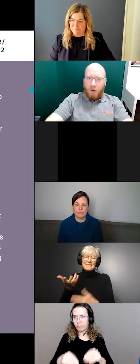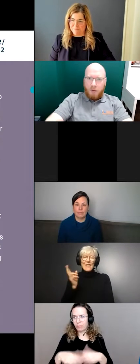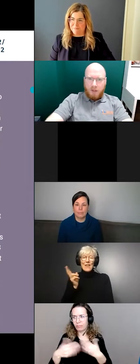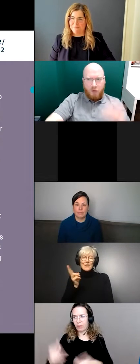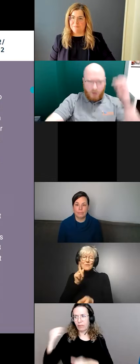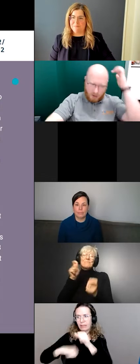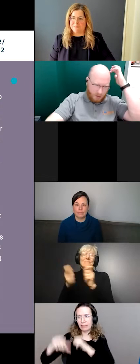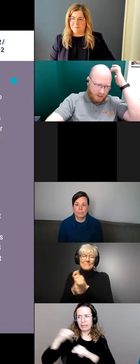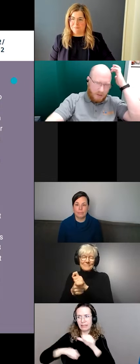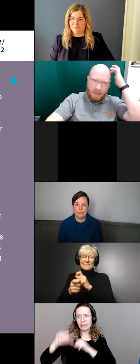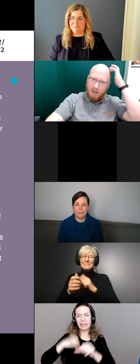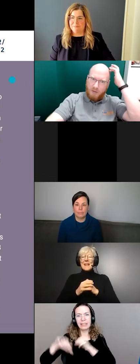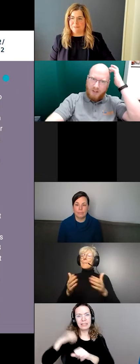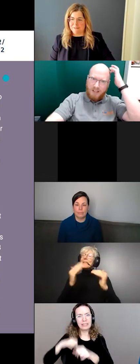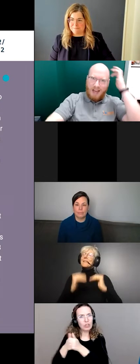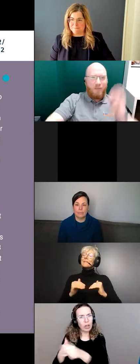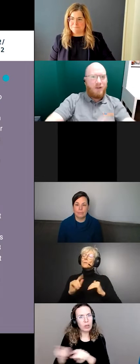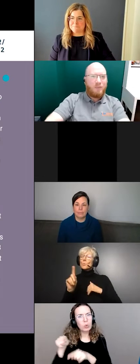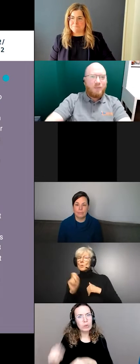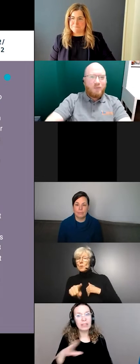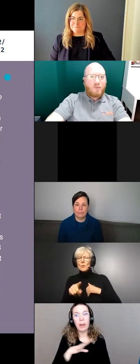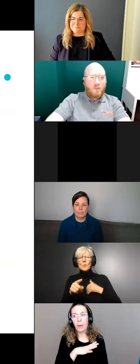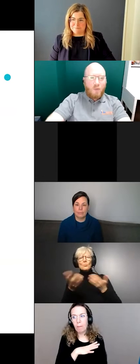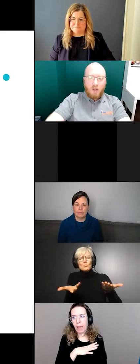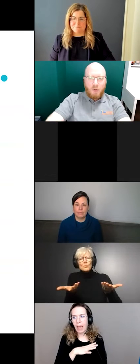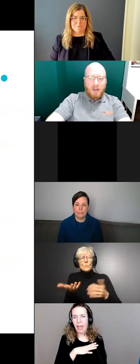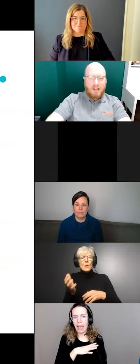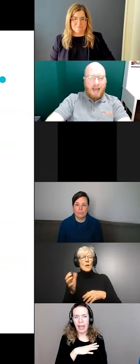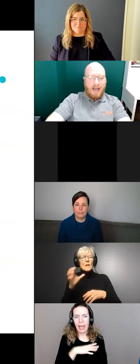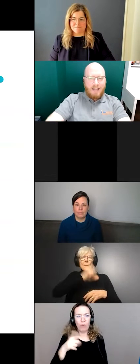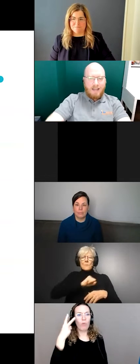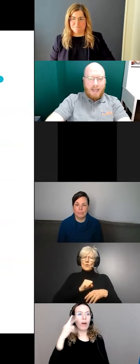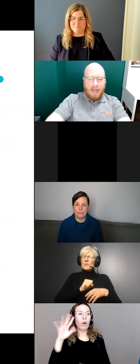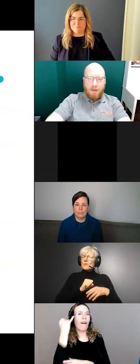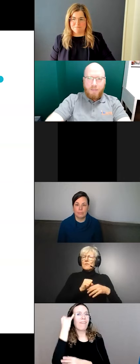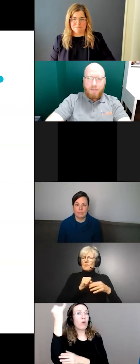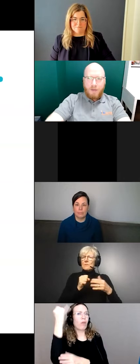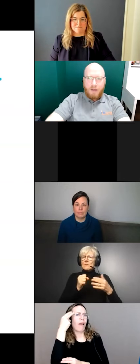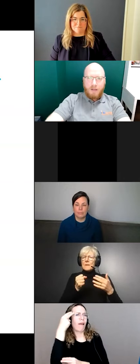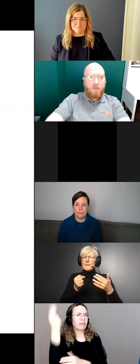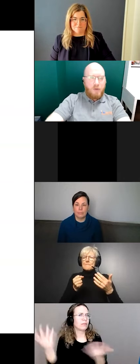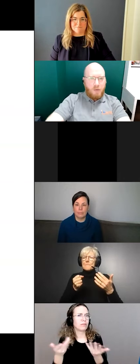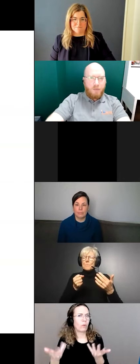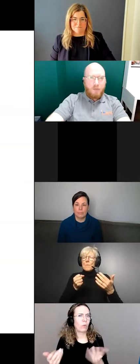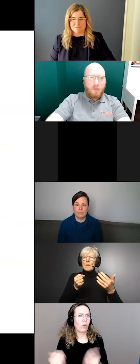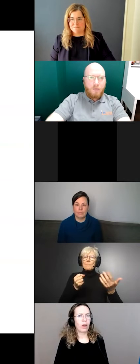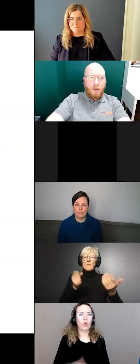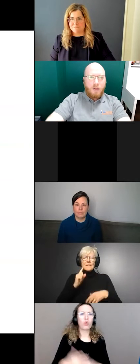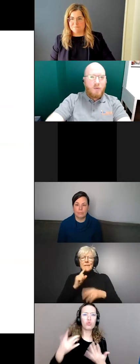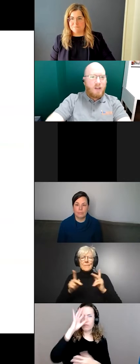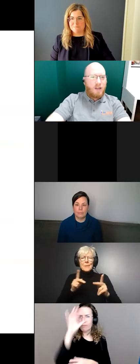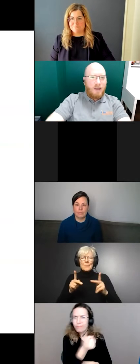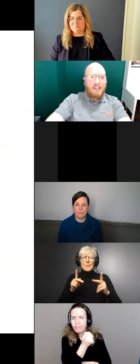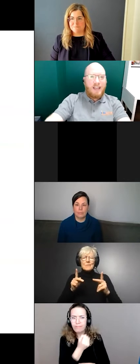s'est déplacée, qui a diminué et avec son historique aussi. Mais ce qu'on devrait voir, c'est les hypothèses qui